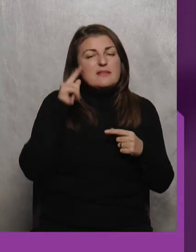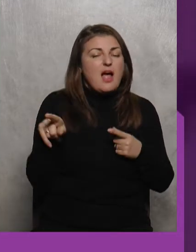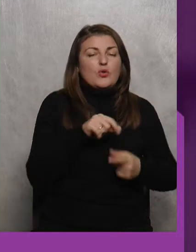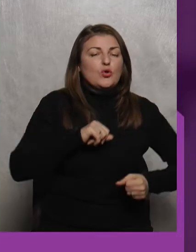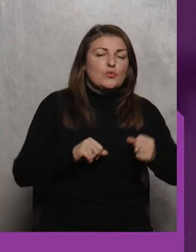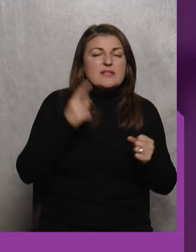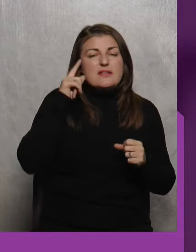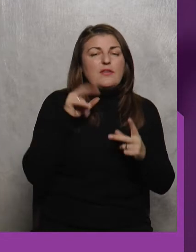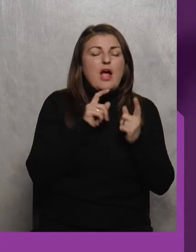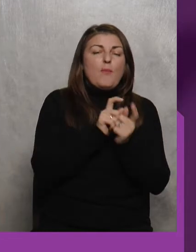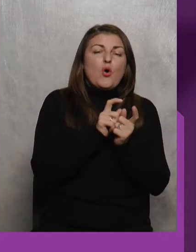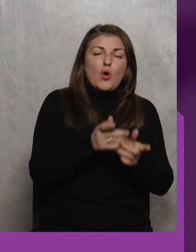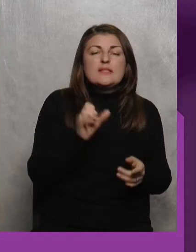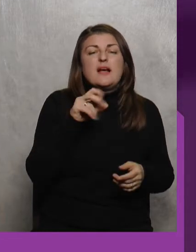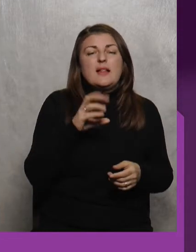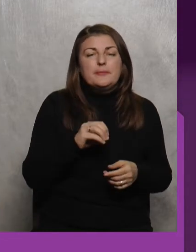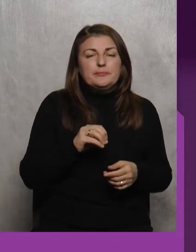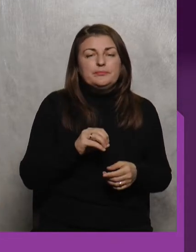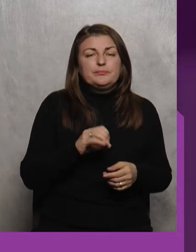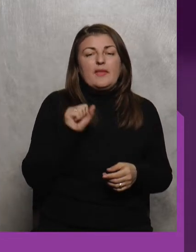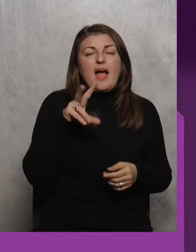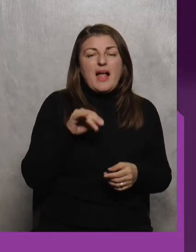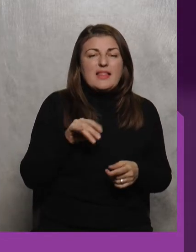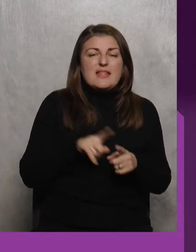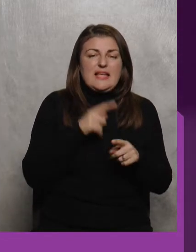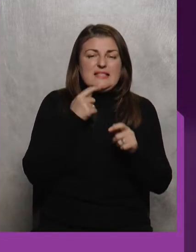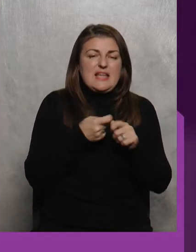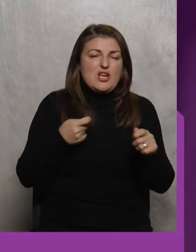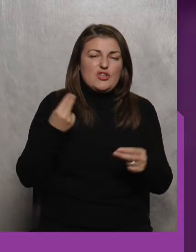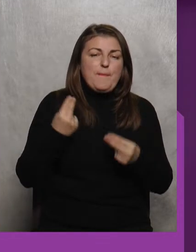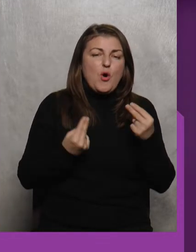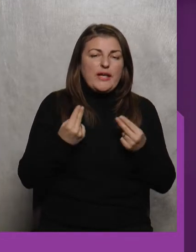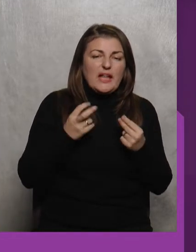одного, знають, як боротися. Але затяжний поєдинок.